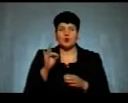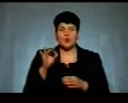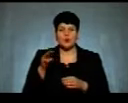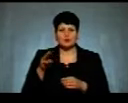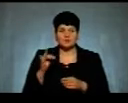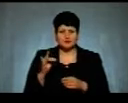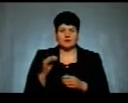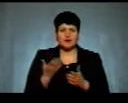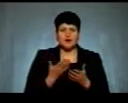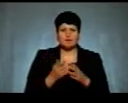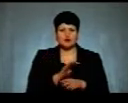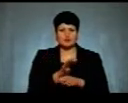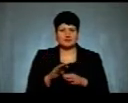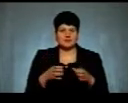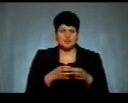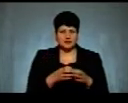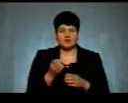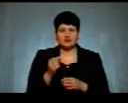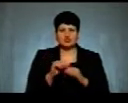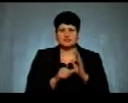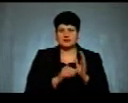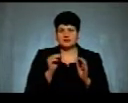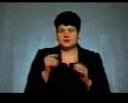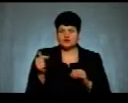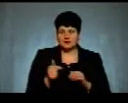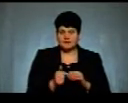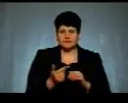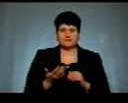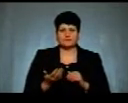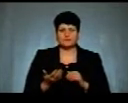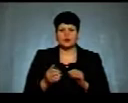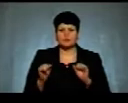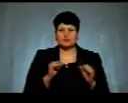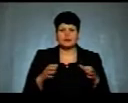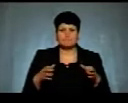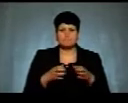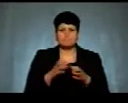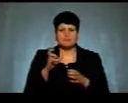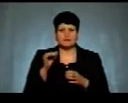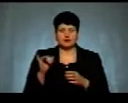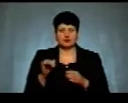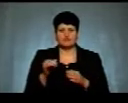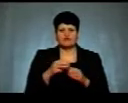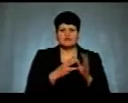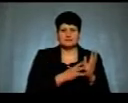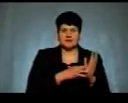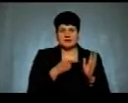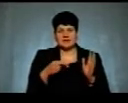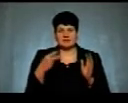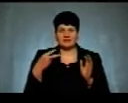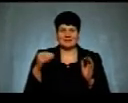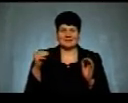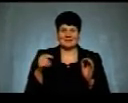або артилерійської батареї 16 тисяч гривень, командир батальйону 18-20 тисяч гривень.